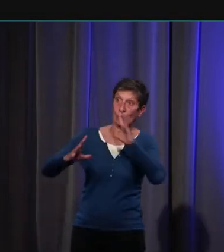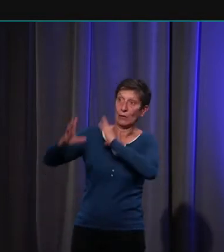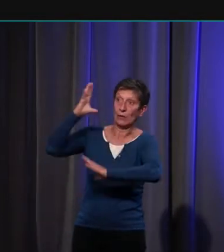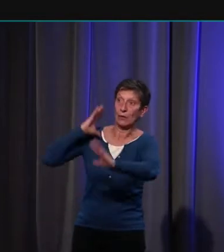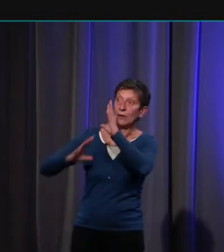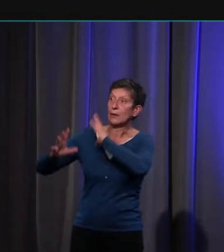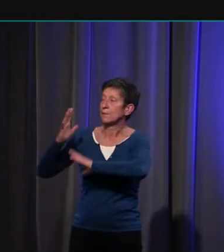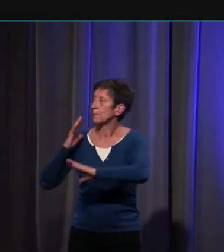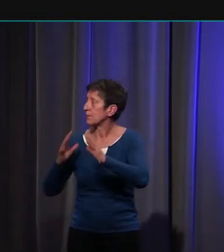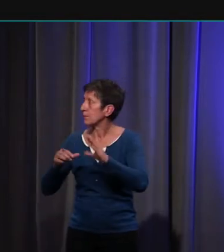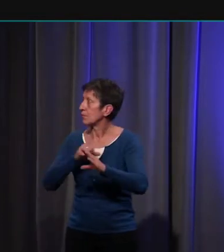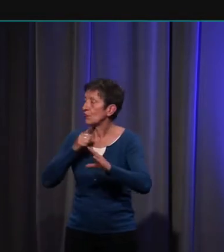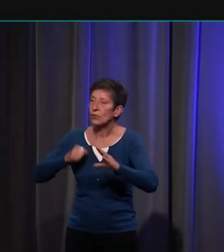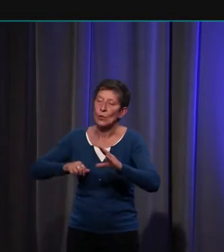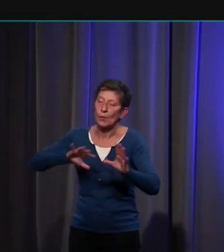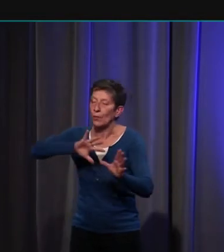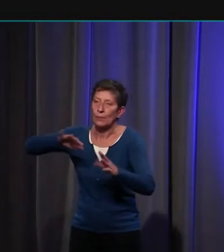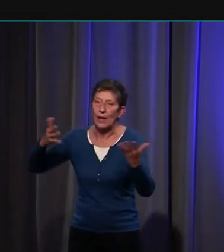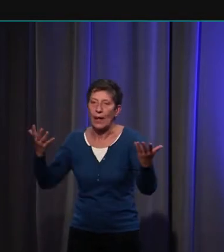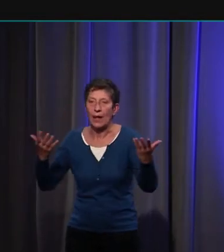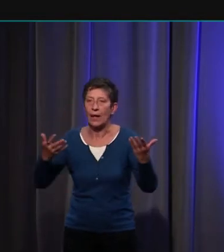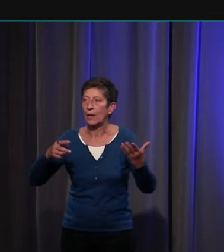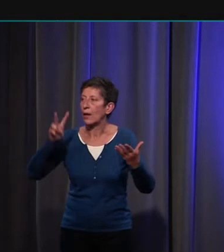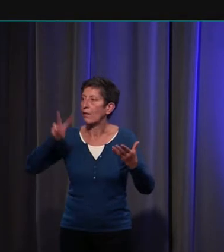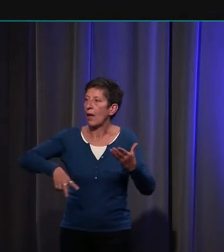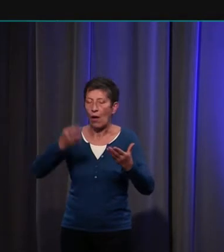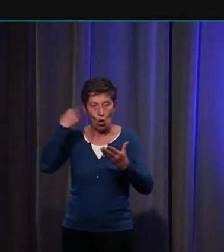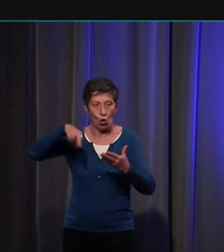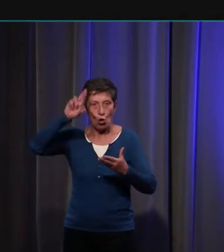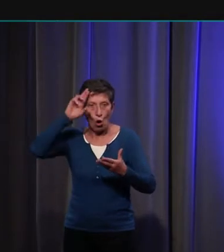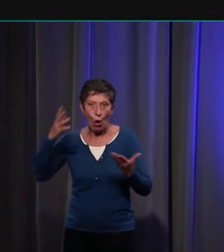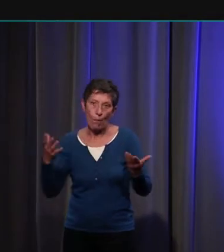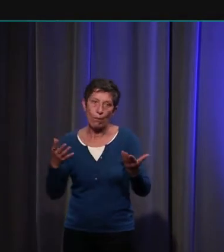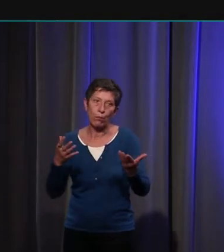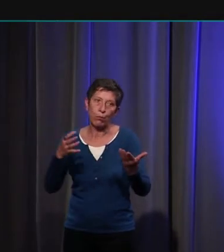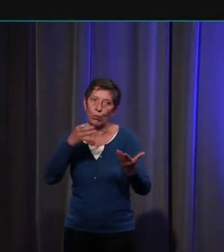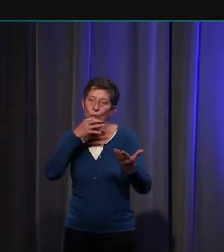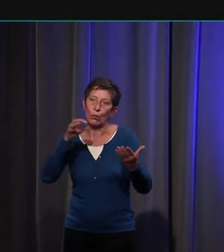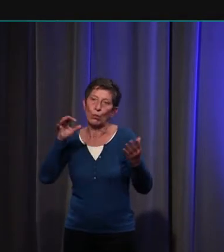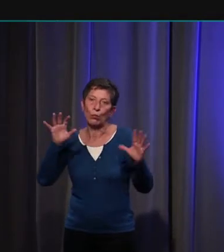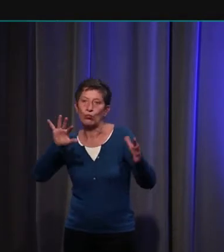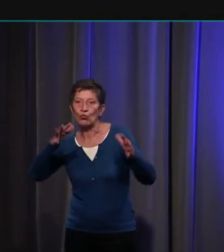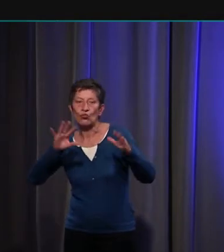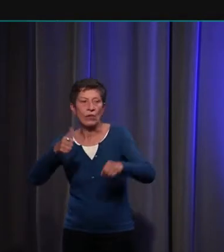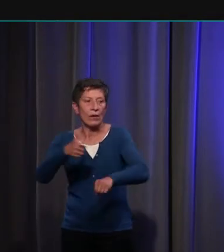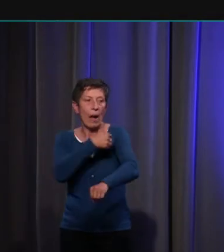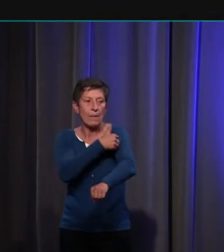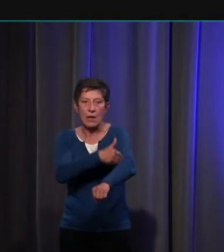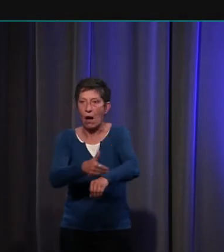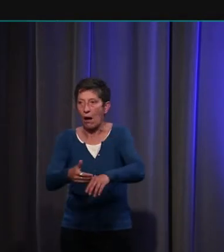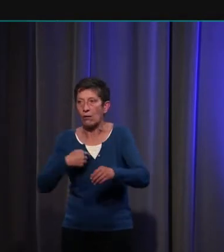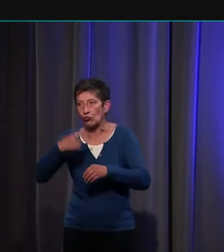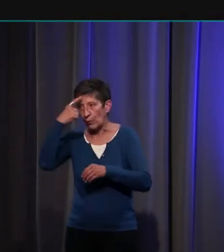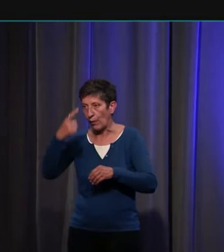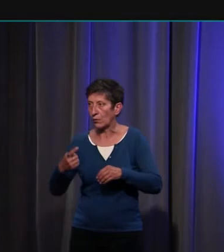lui moins que l'empiré chinois mais pour ce qu'on sait en europe on doit être un milliard ou jeu puis j'oublie les chiffres mais à l'époque